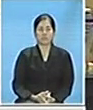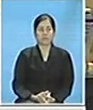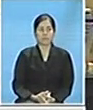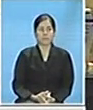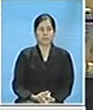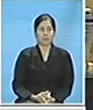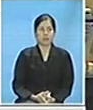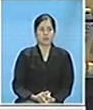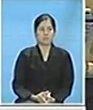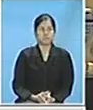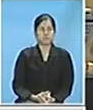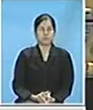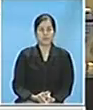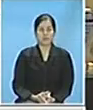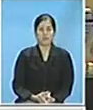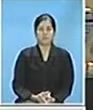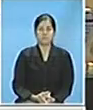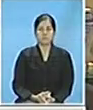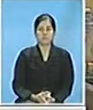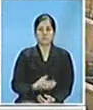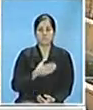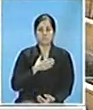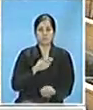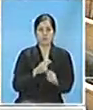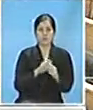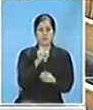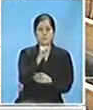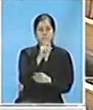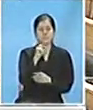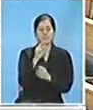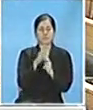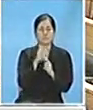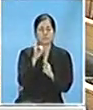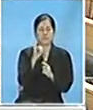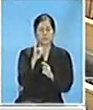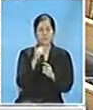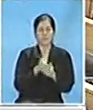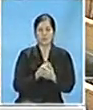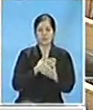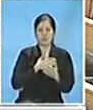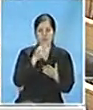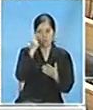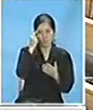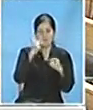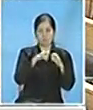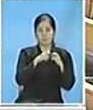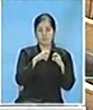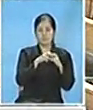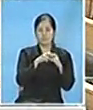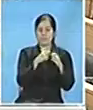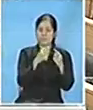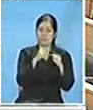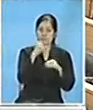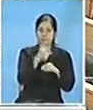ท่านประธานสภาที่เคารพครับผมสุนัยจุลพงศธรครับผมคิดว่าเรื่องคงจะจบด้วยดีแล้วนะครับ